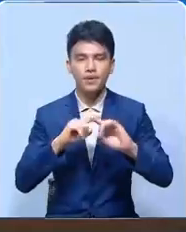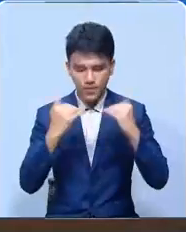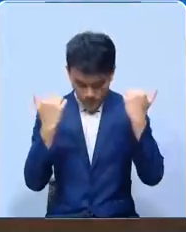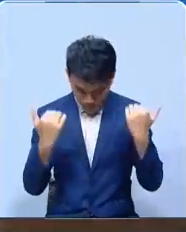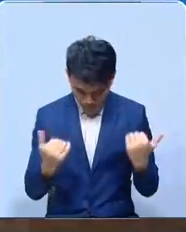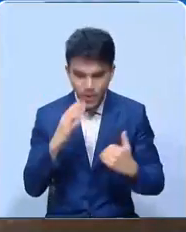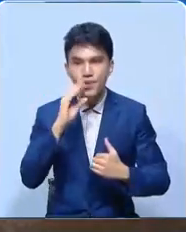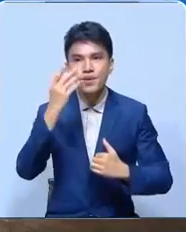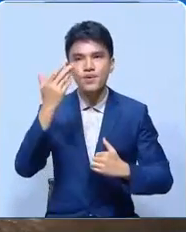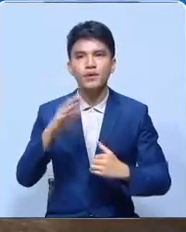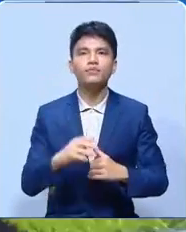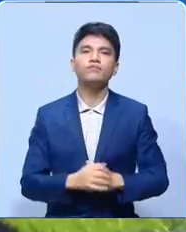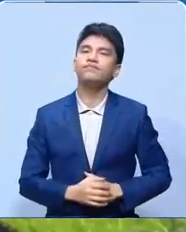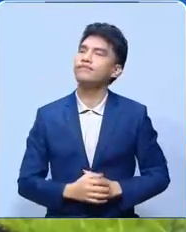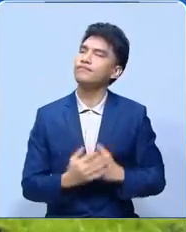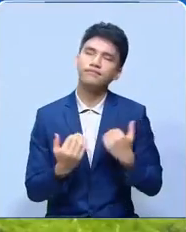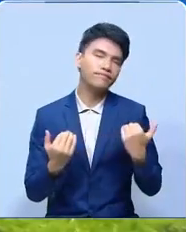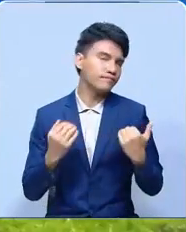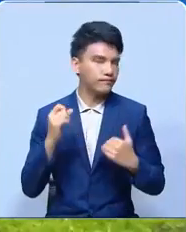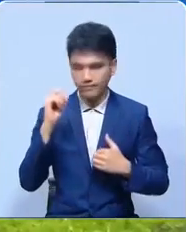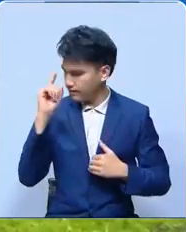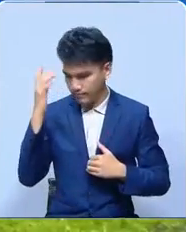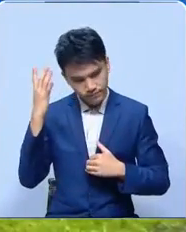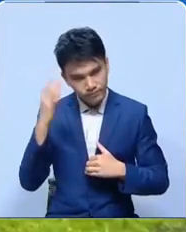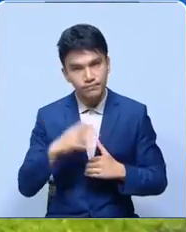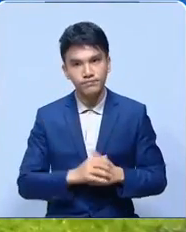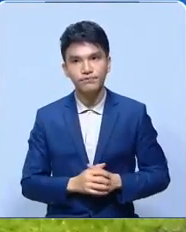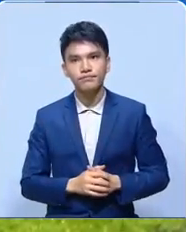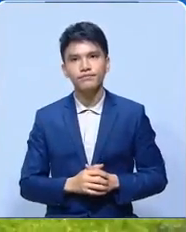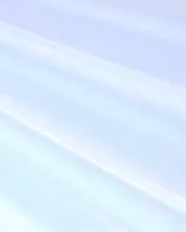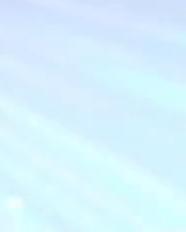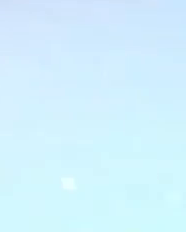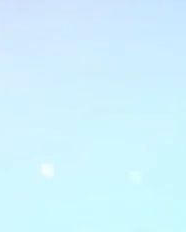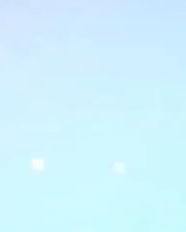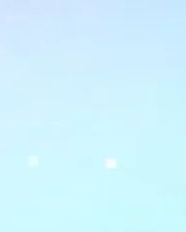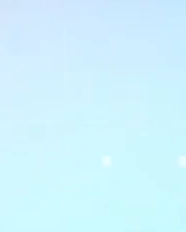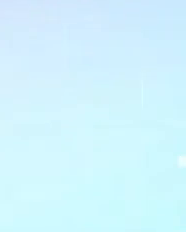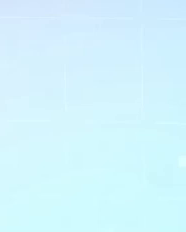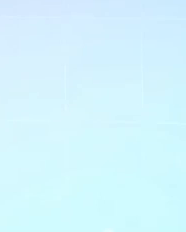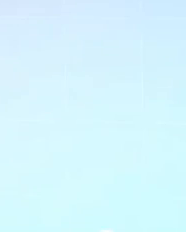พูดไปก็ไม่เข้าใจอ่ะคนมันติดไปแล้วอ่ะ